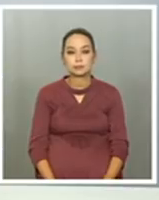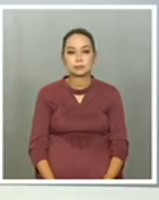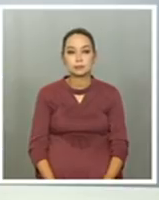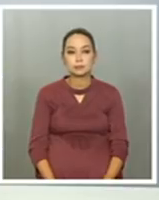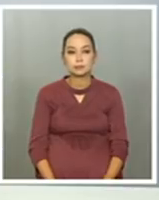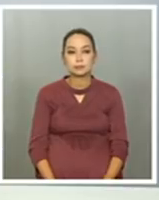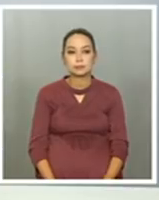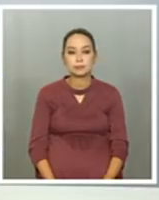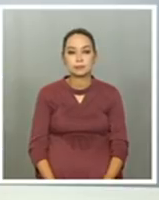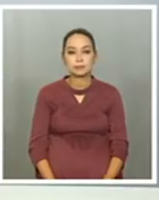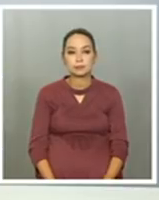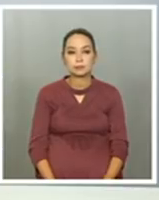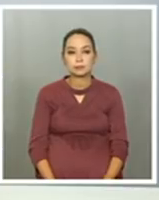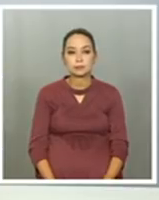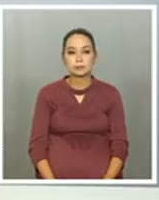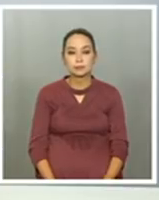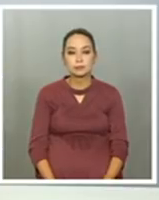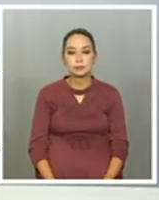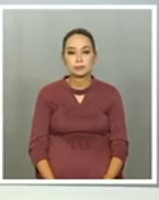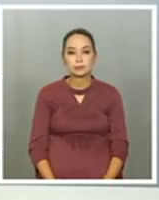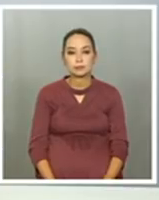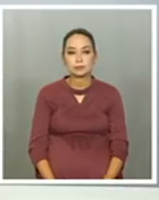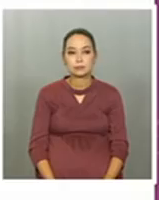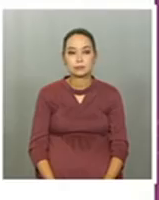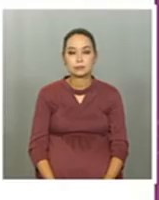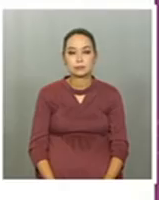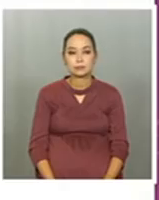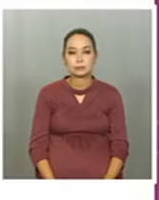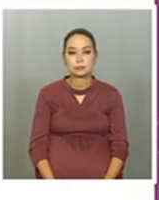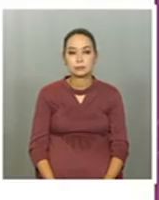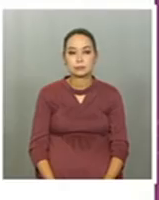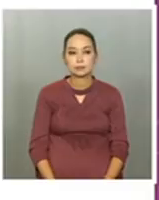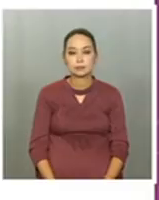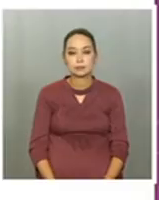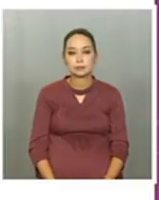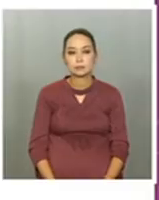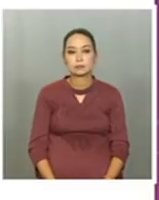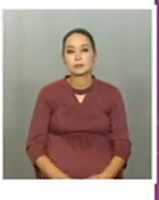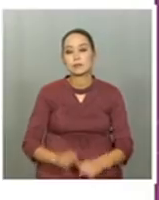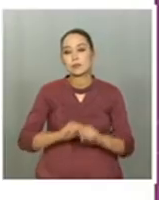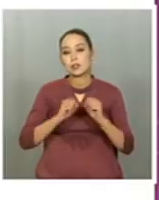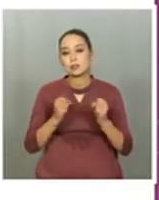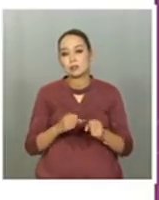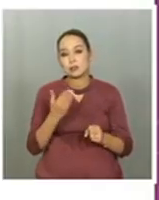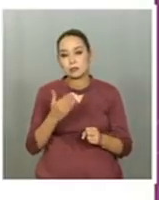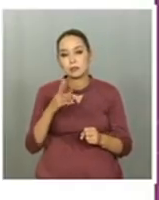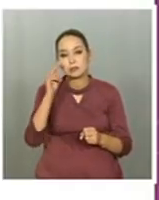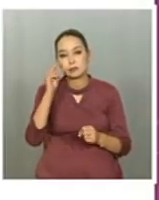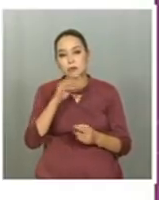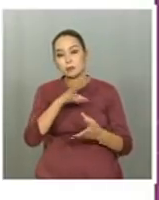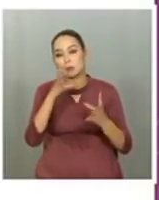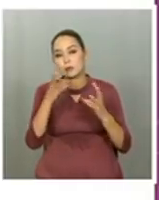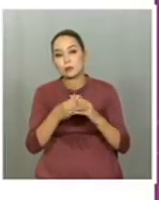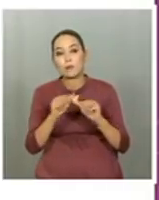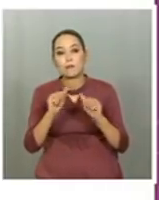бөлінген М1 қосылған М2. Сәйкесінше жылдамдық өрнегіне, яғни табылған формулаға сан мәндерін қойып